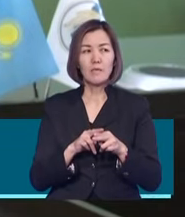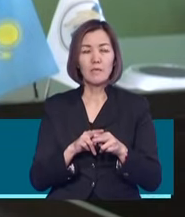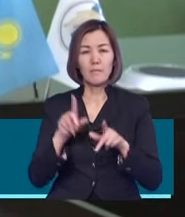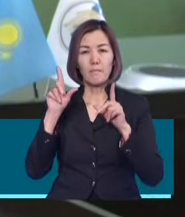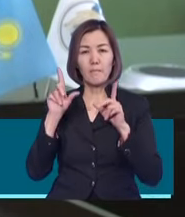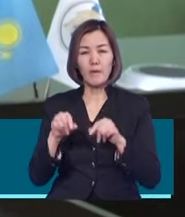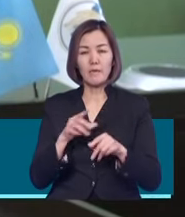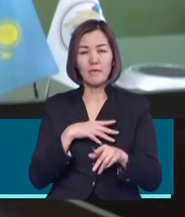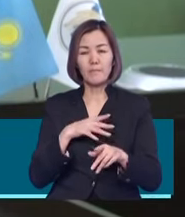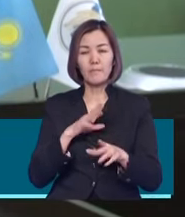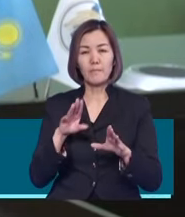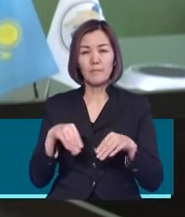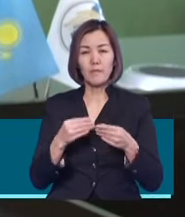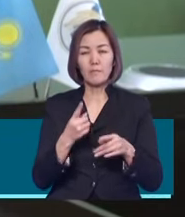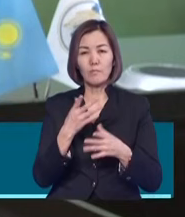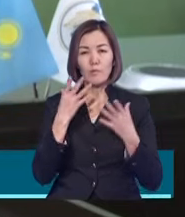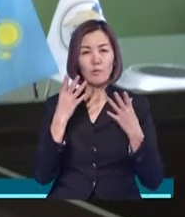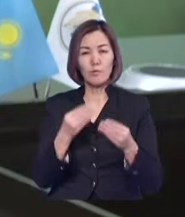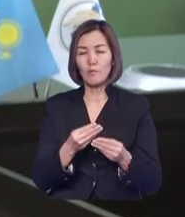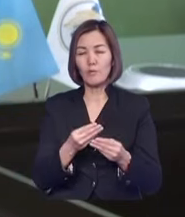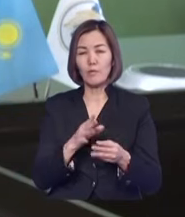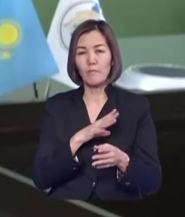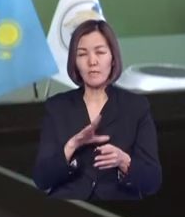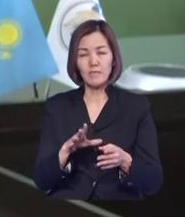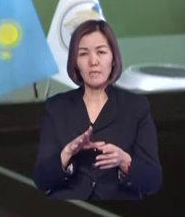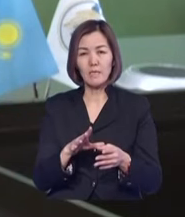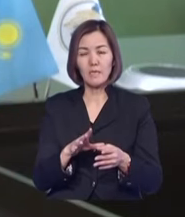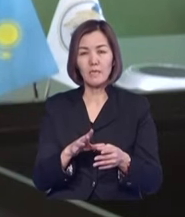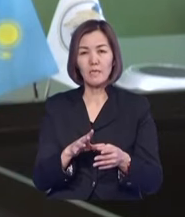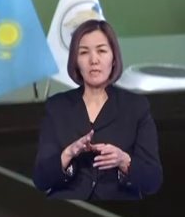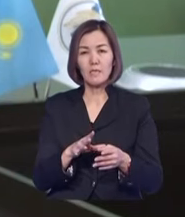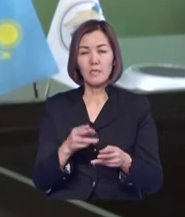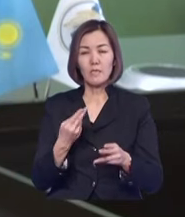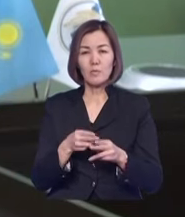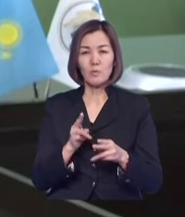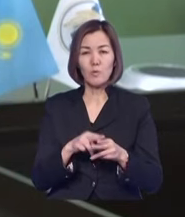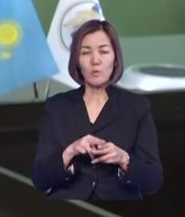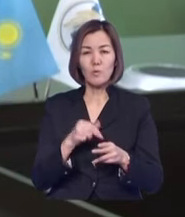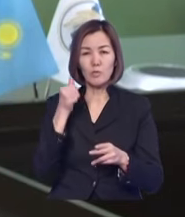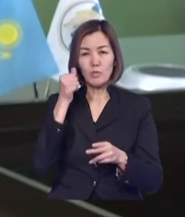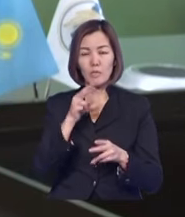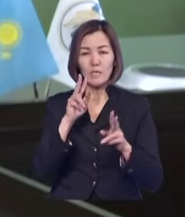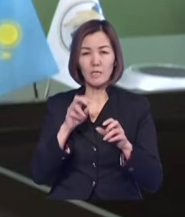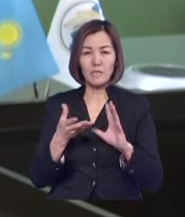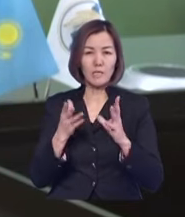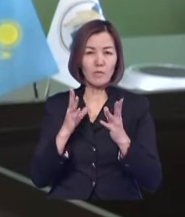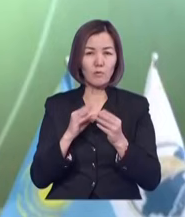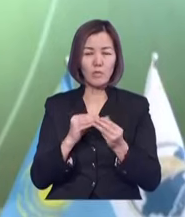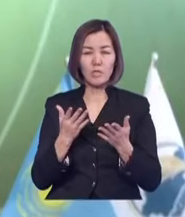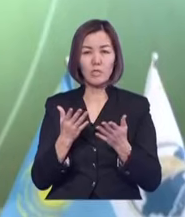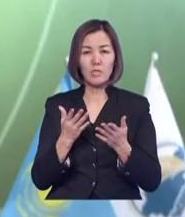барып тапсыру бір күнде болған жағдай емес, ол сол жылдардағы зерттеулердің